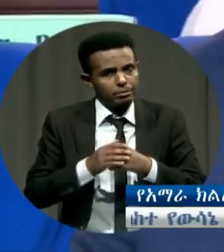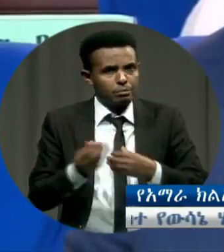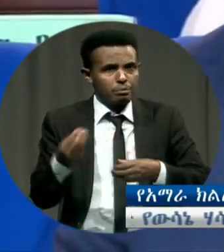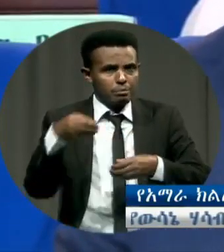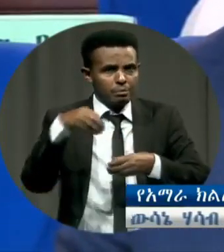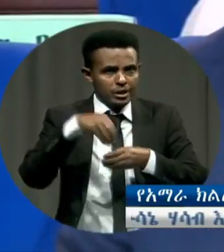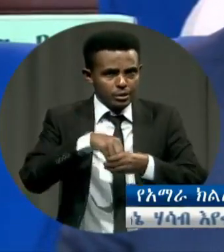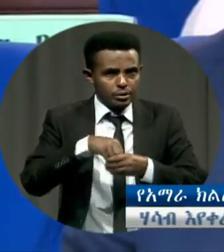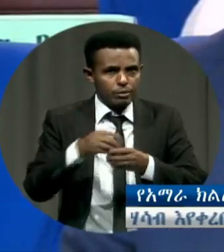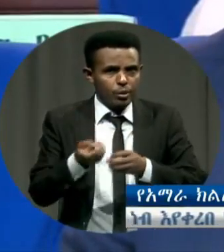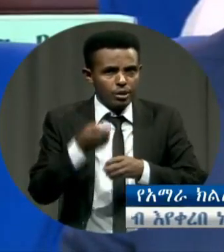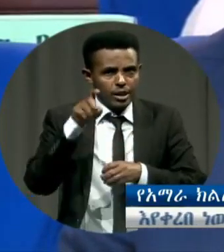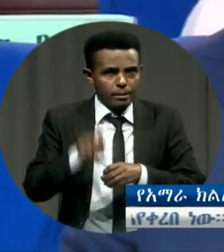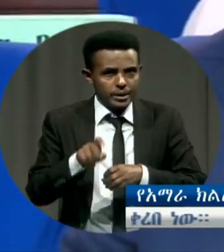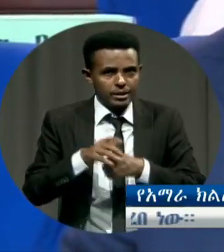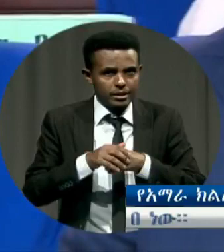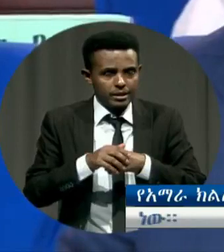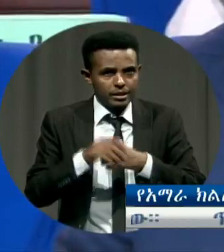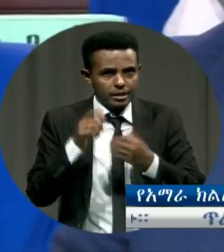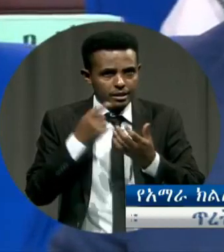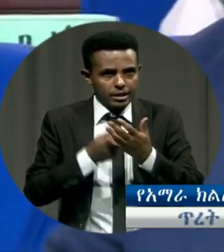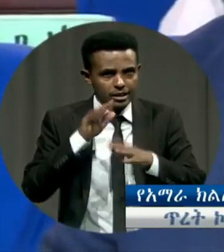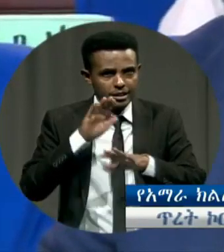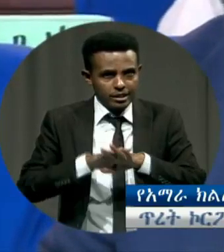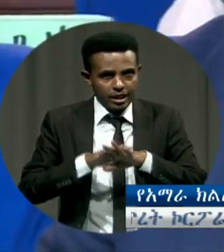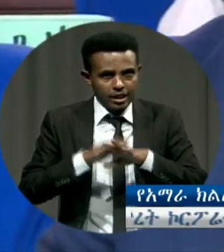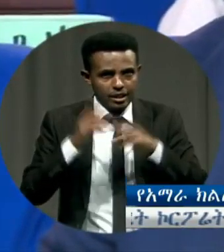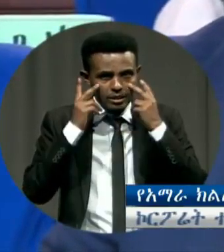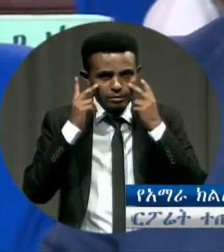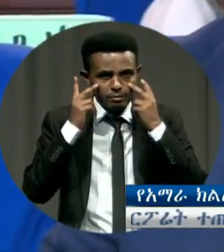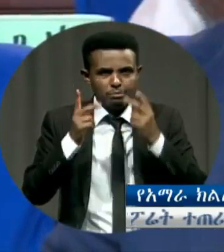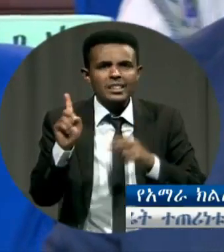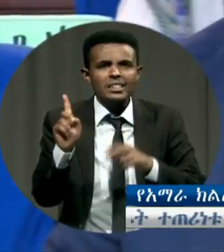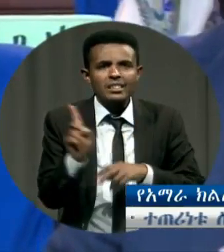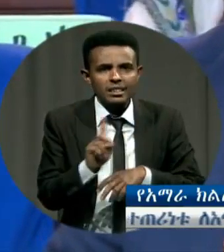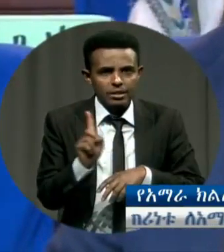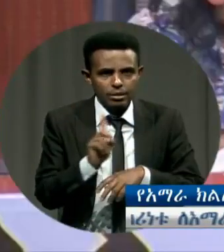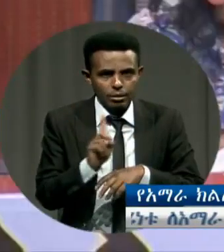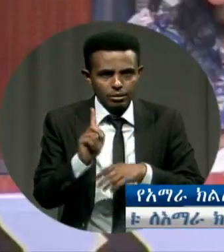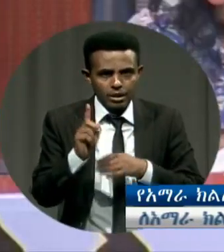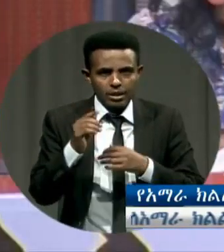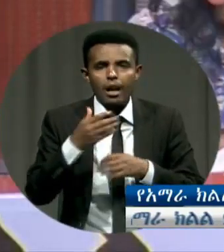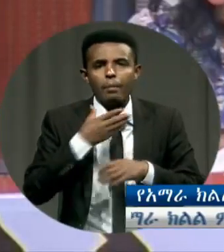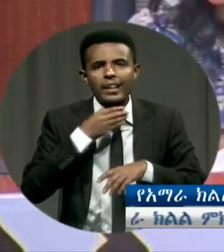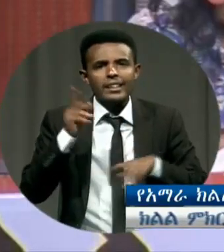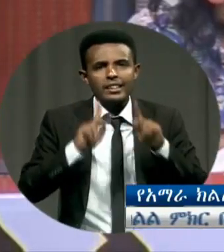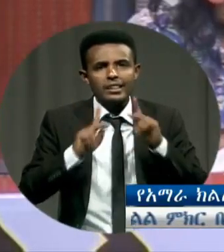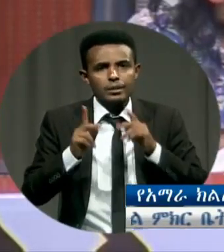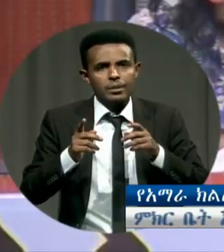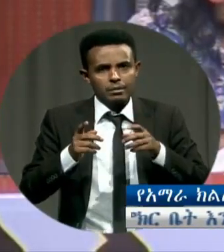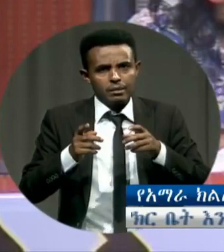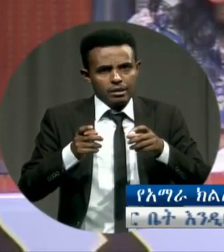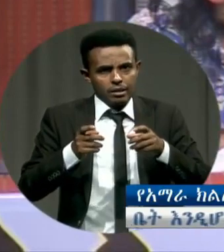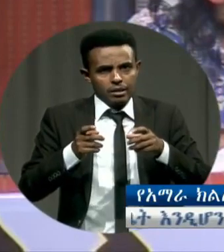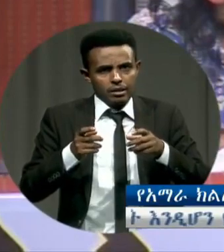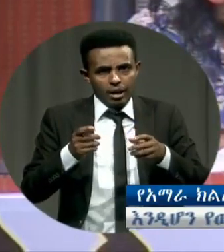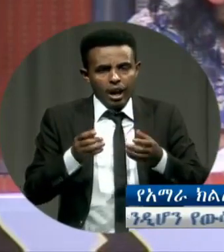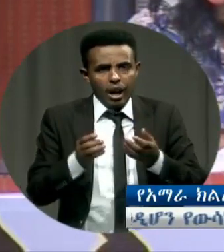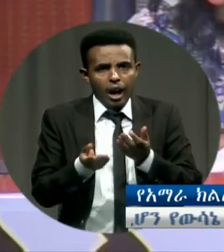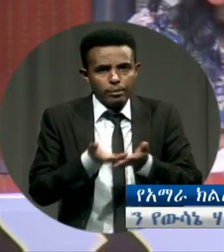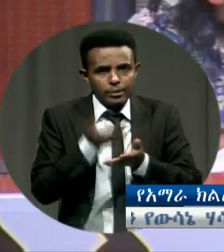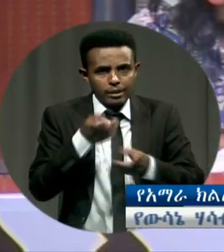ነው። ከዛ አንጻር የአማራን ህዝብ ሀብት ለማስተዳደር ምንድን ነው የሚታሰበው የሚለው ነገር በደንብ መገለጥ